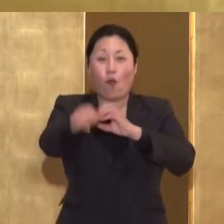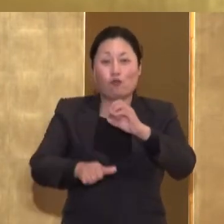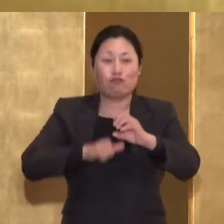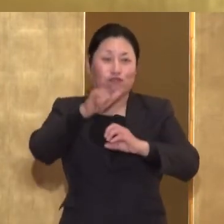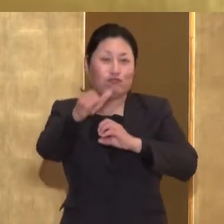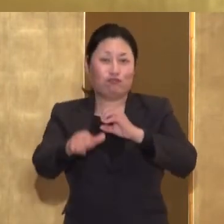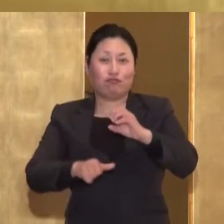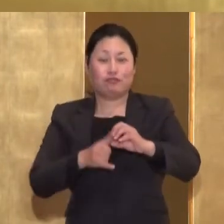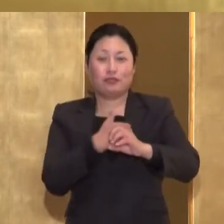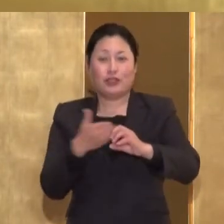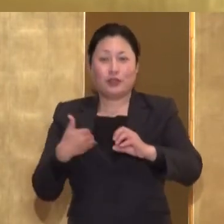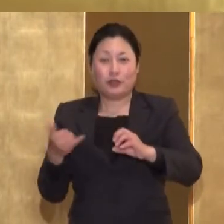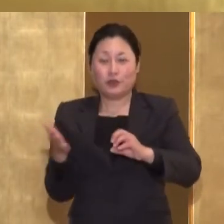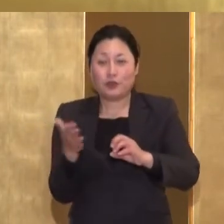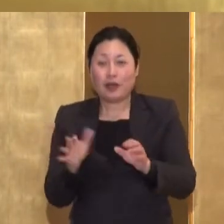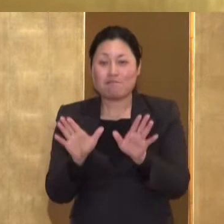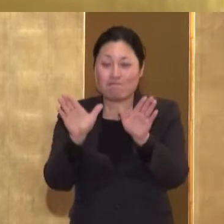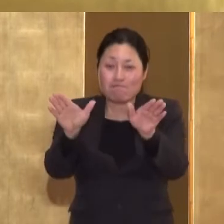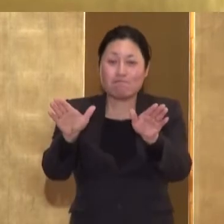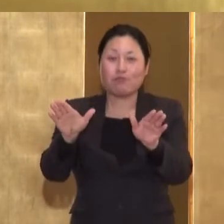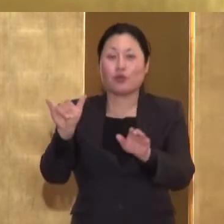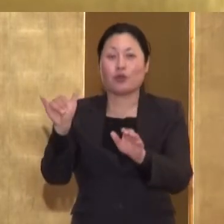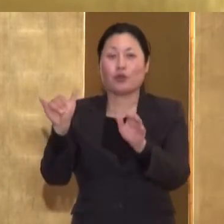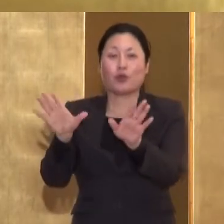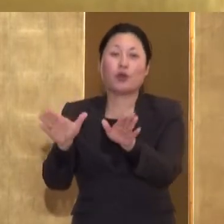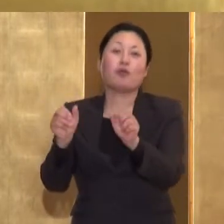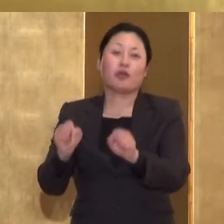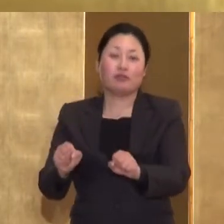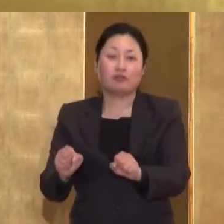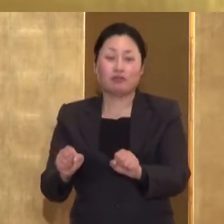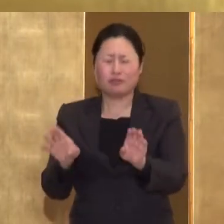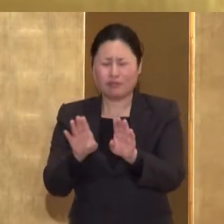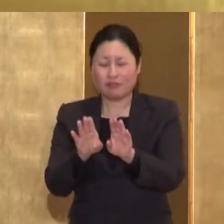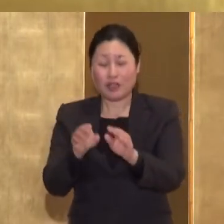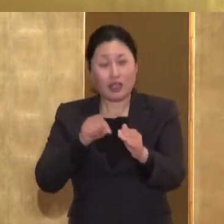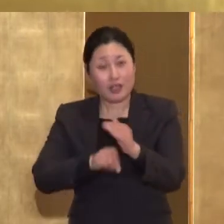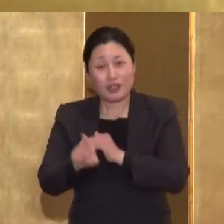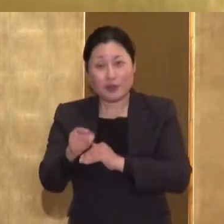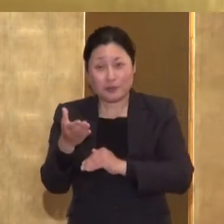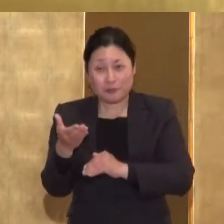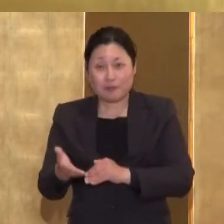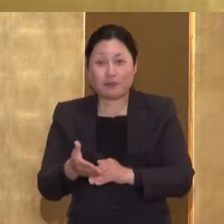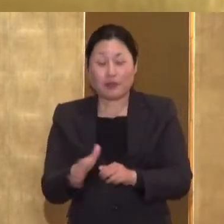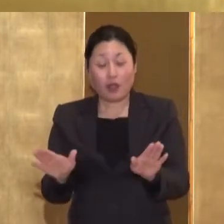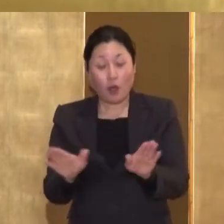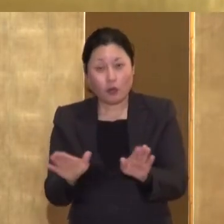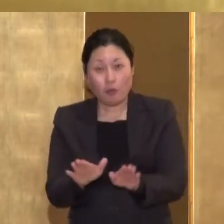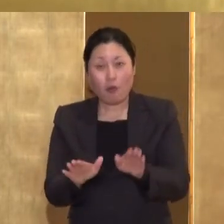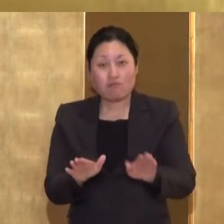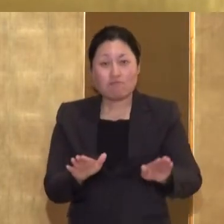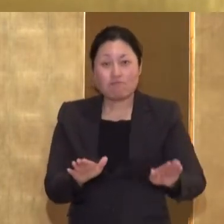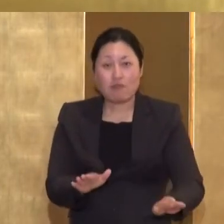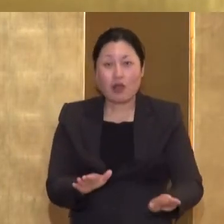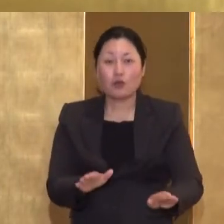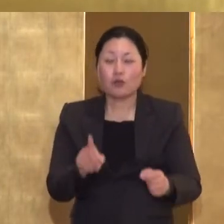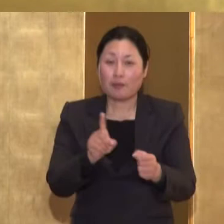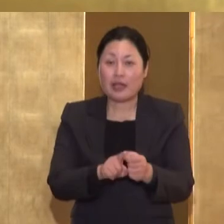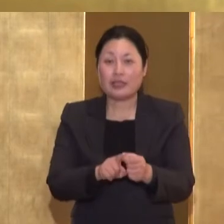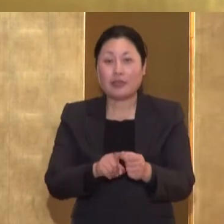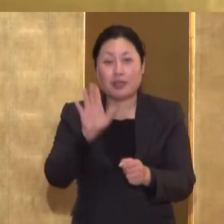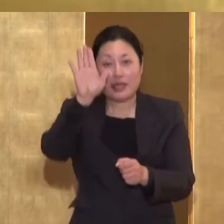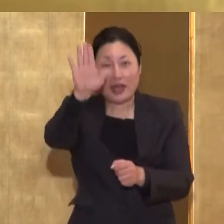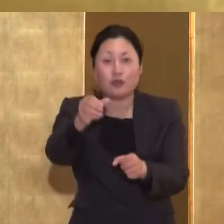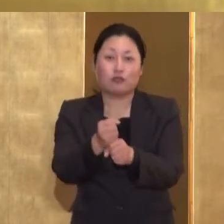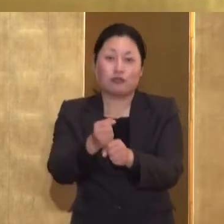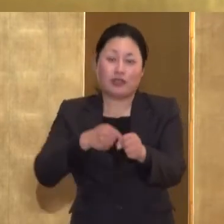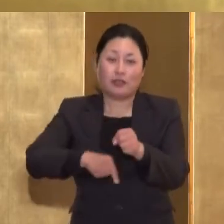。すべては子や孫の代へと未来を切り開くため、